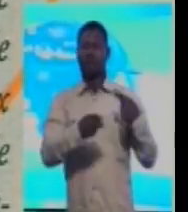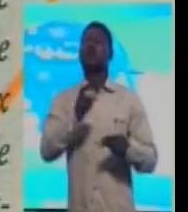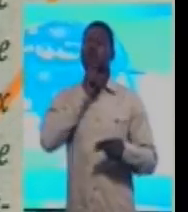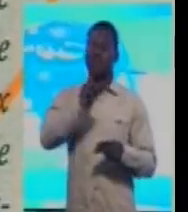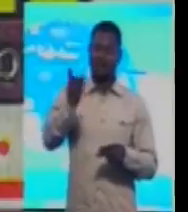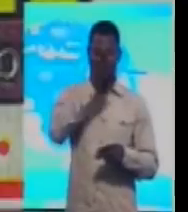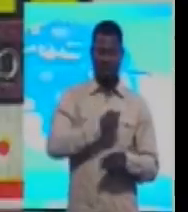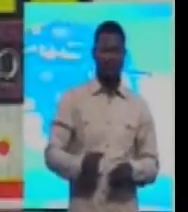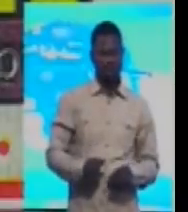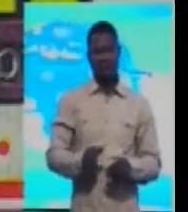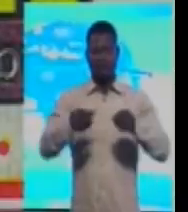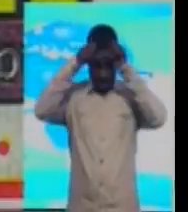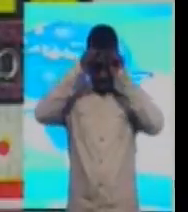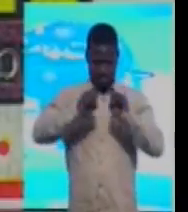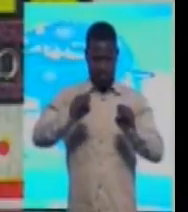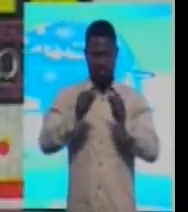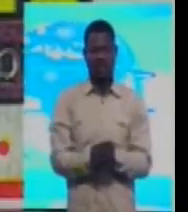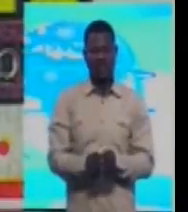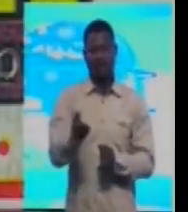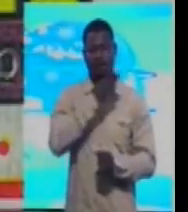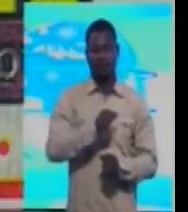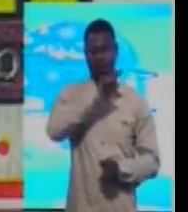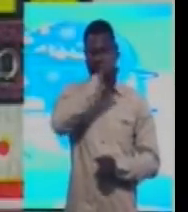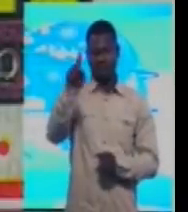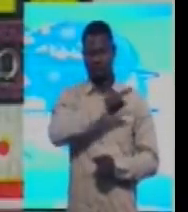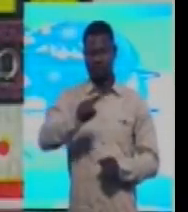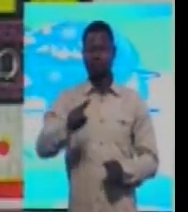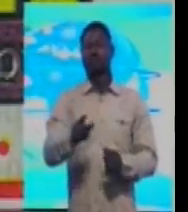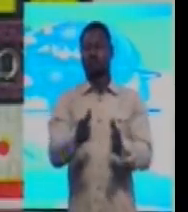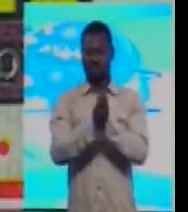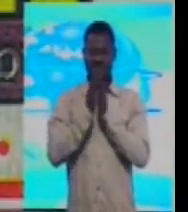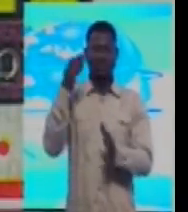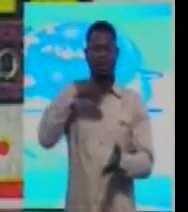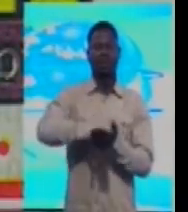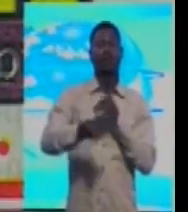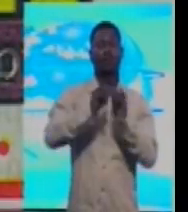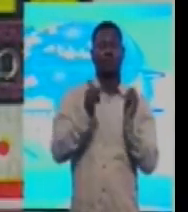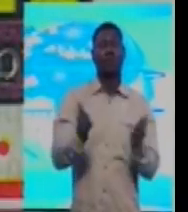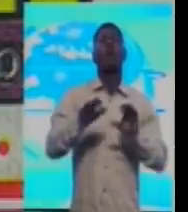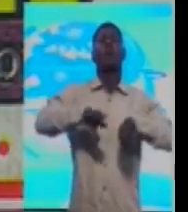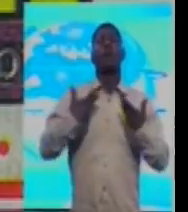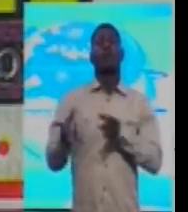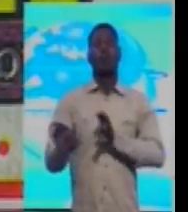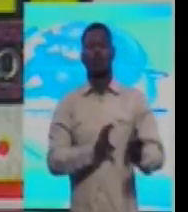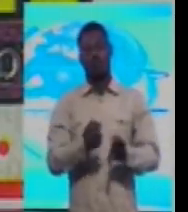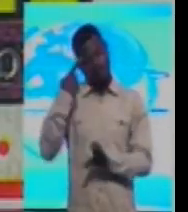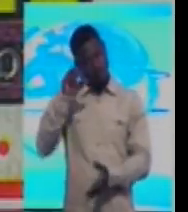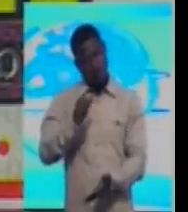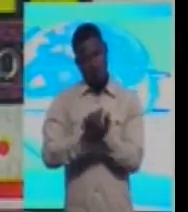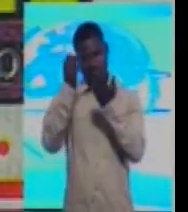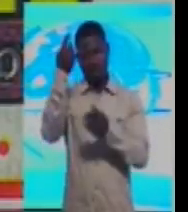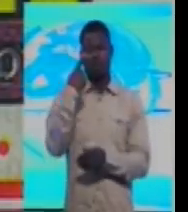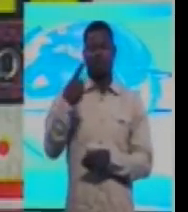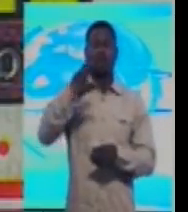pouvoir. Et sur la question, Zéphirin se demande dans le journal Le Quotidien comment faire pour aider un